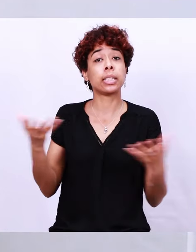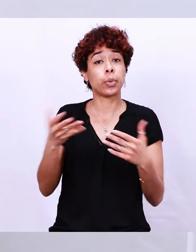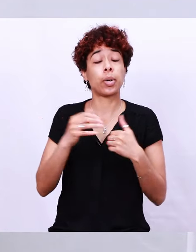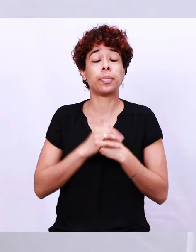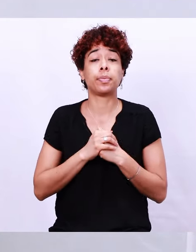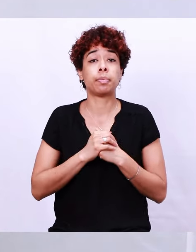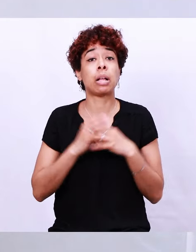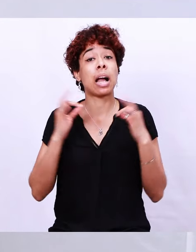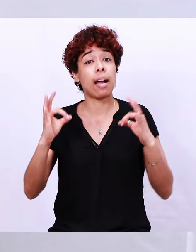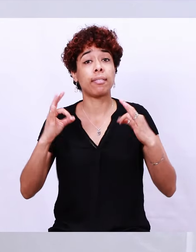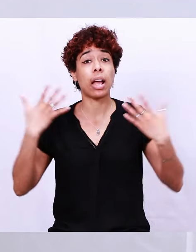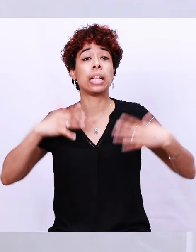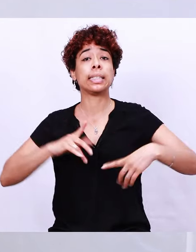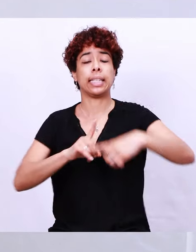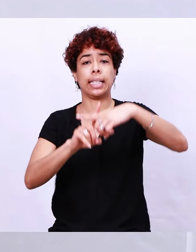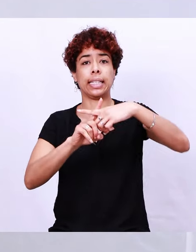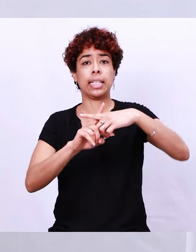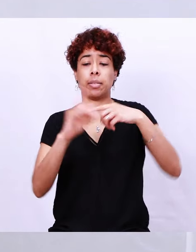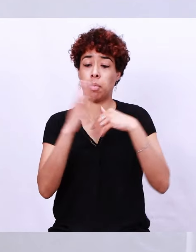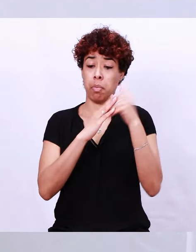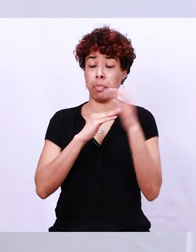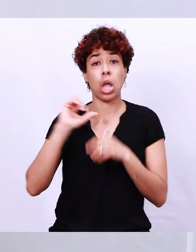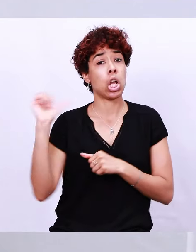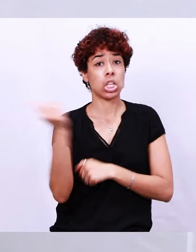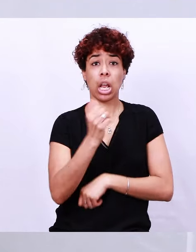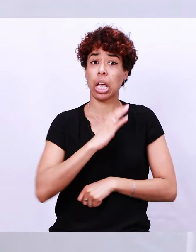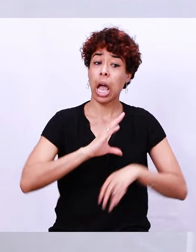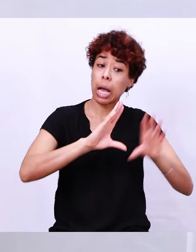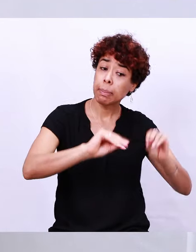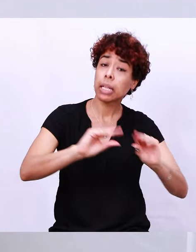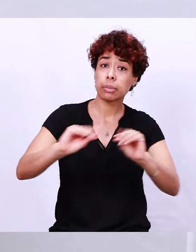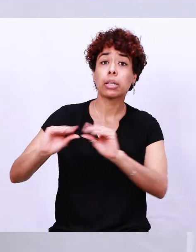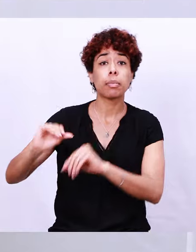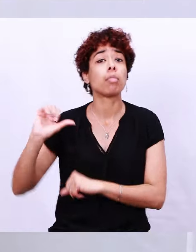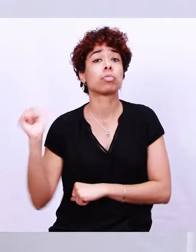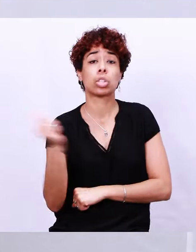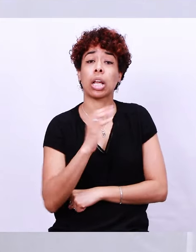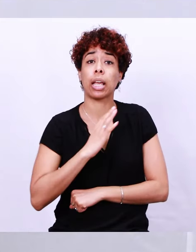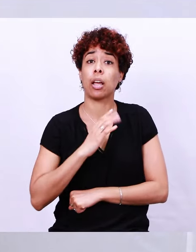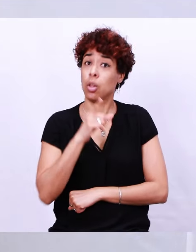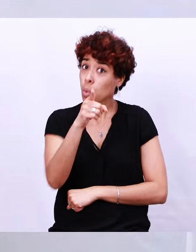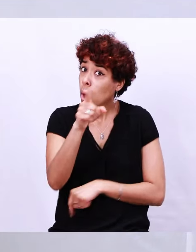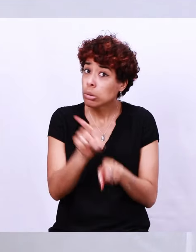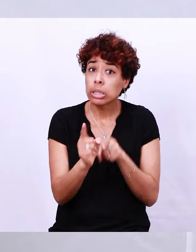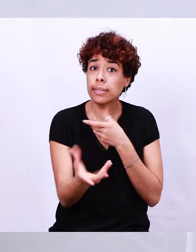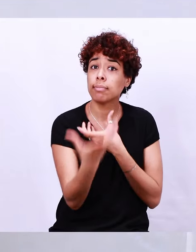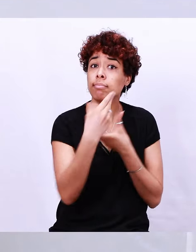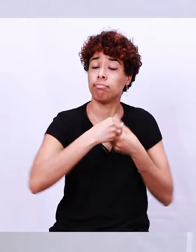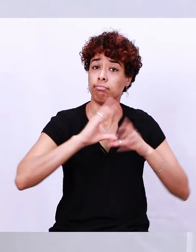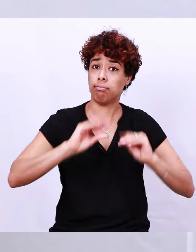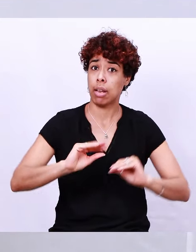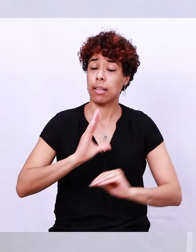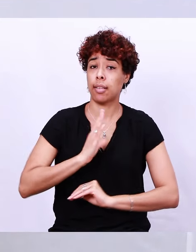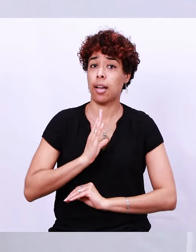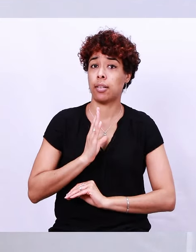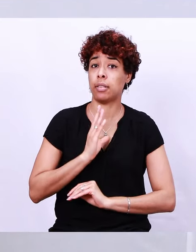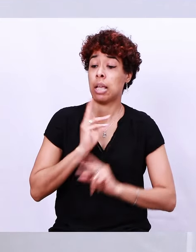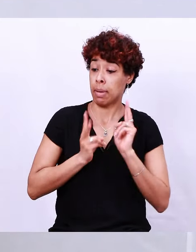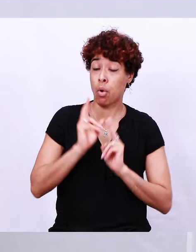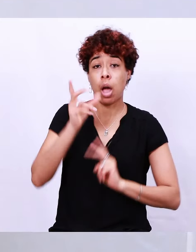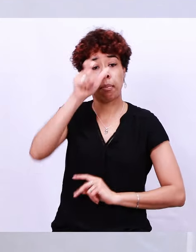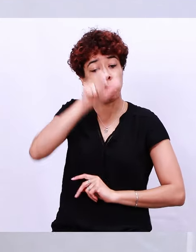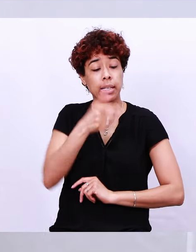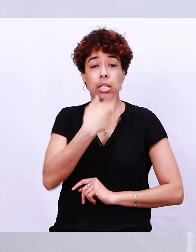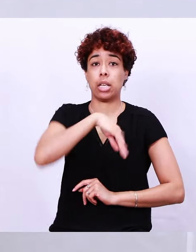la construction d'une église chacun a sa place chacun a sa place dans le corps de Christ et tu as ta place dans le corps de Christ il y en a certains qui ont des